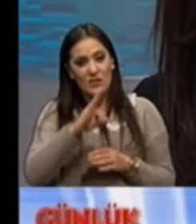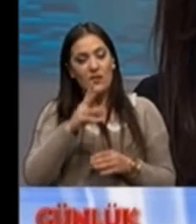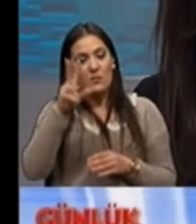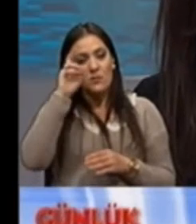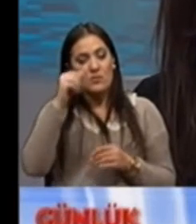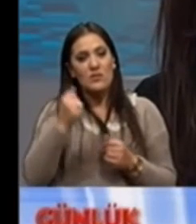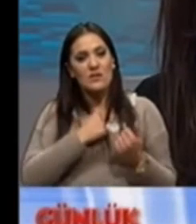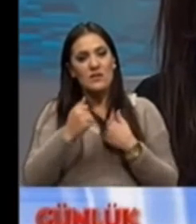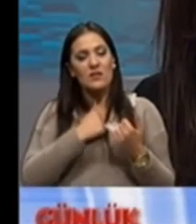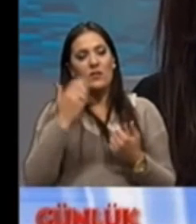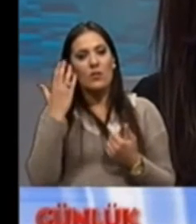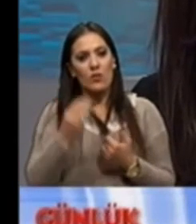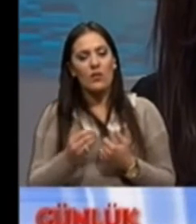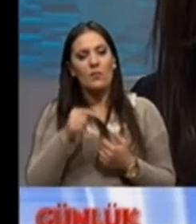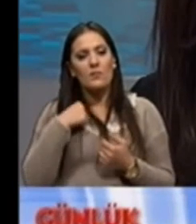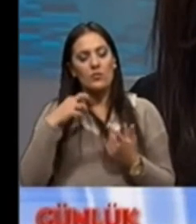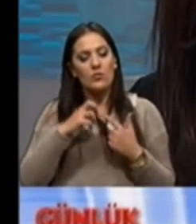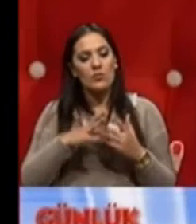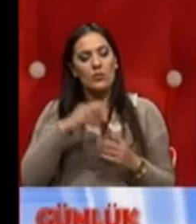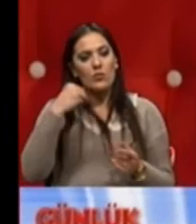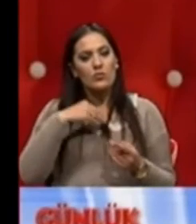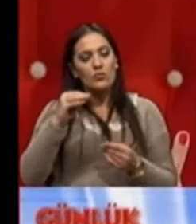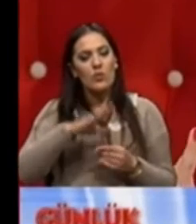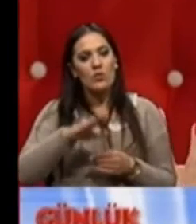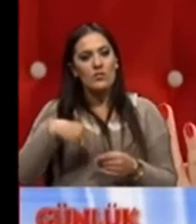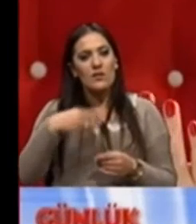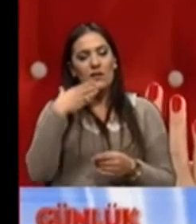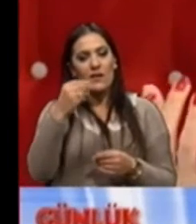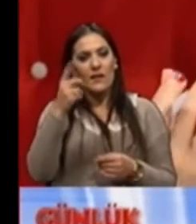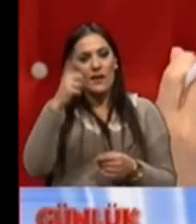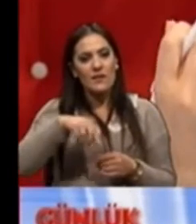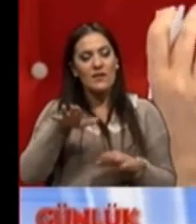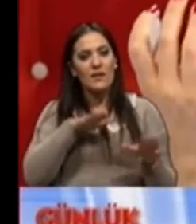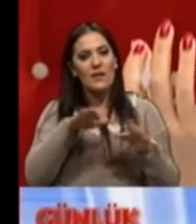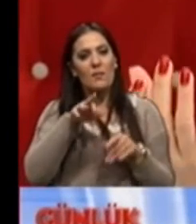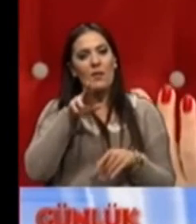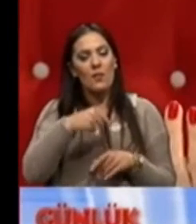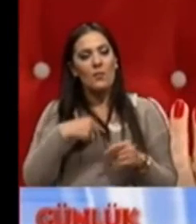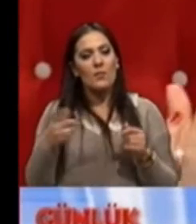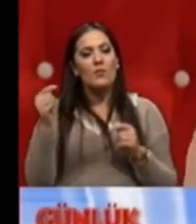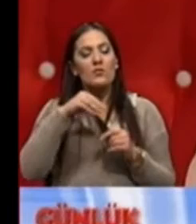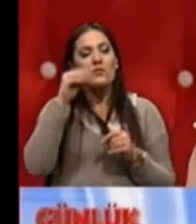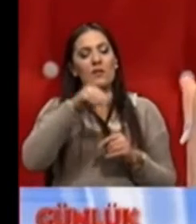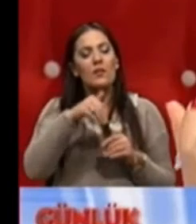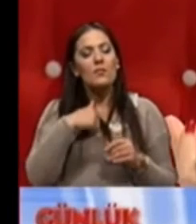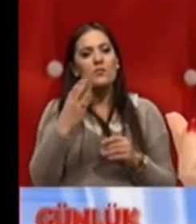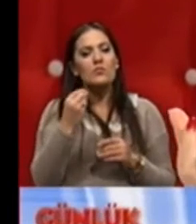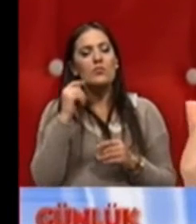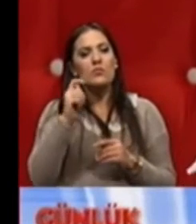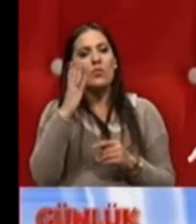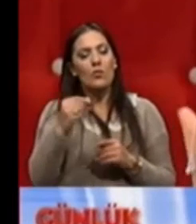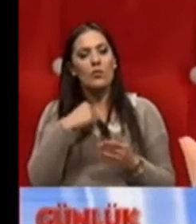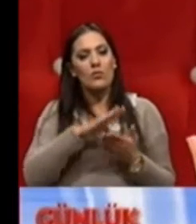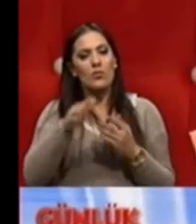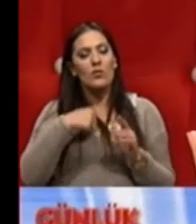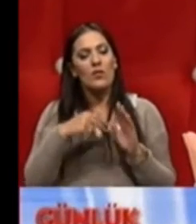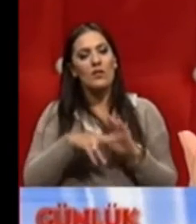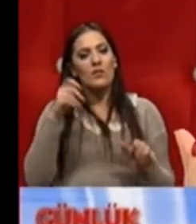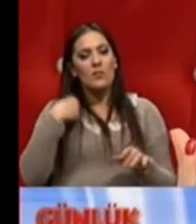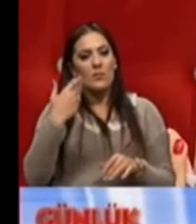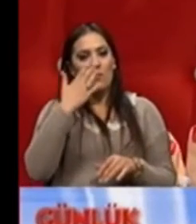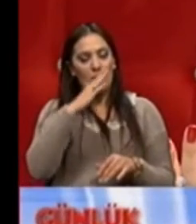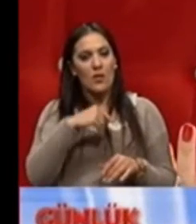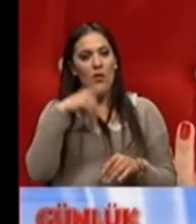olan. Biz bu ruh halindeki çocuklardan, gençlerden deprem gibi üstesinden gelmesi çok zor olan bir durumdan sıyrılmalarını evet, bekliyoruz. Ama önce bizim tabii